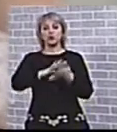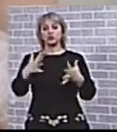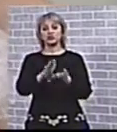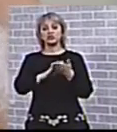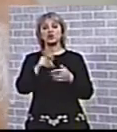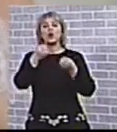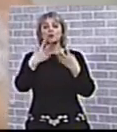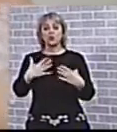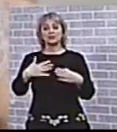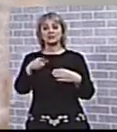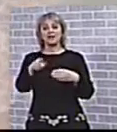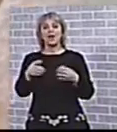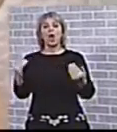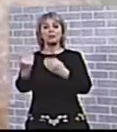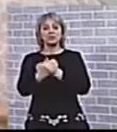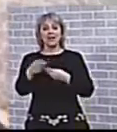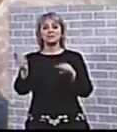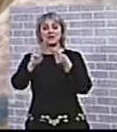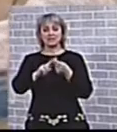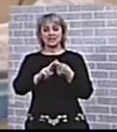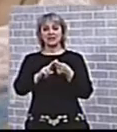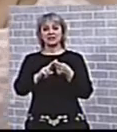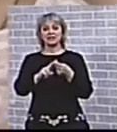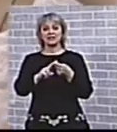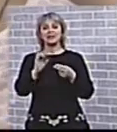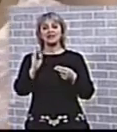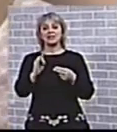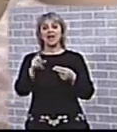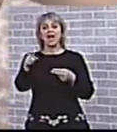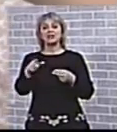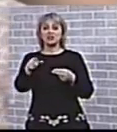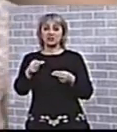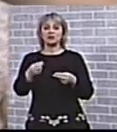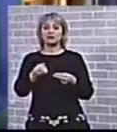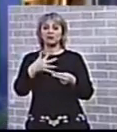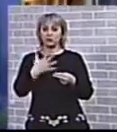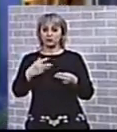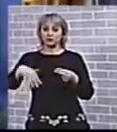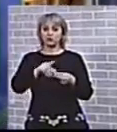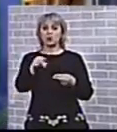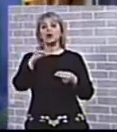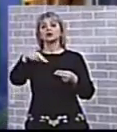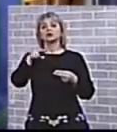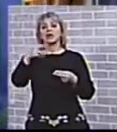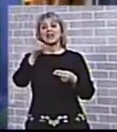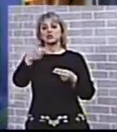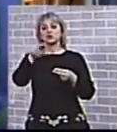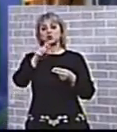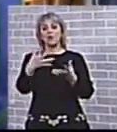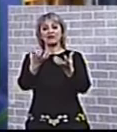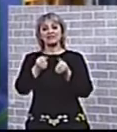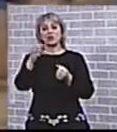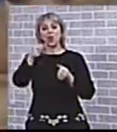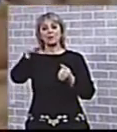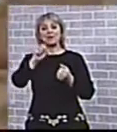Чтобы просто вот так вот приобнять, поцеловать, и они оттаивают. Маргарита Глазунова решила взять опекунство